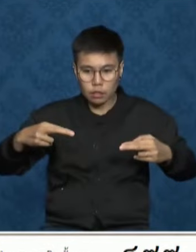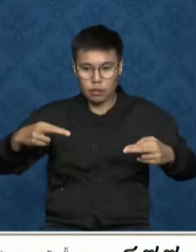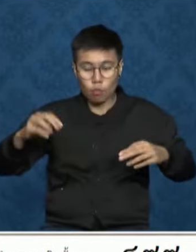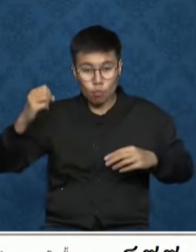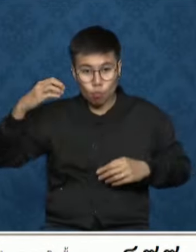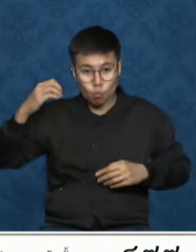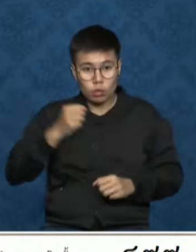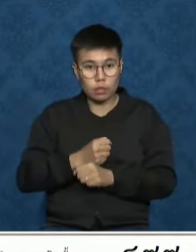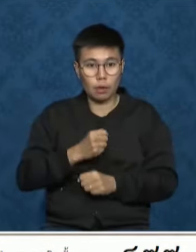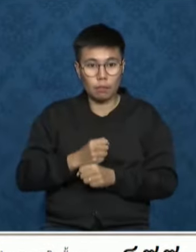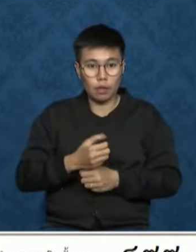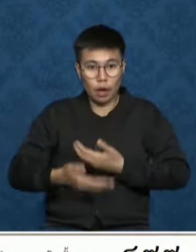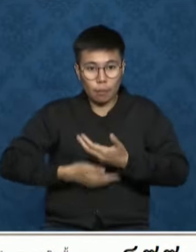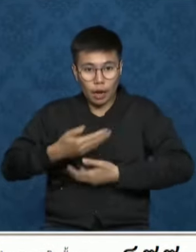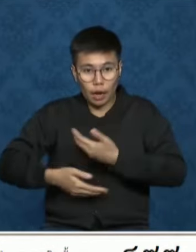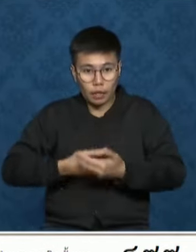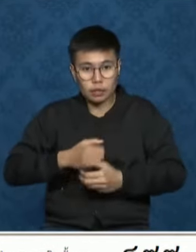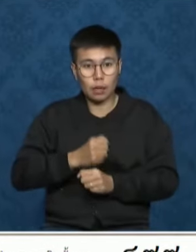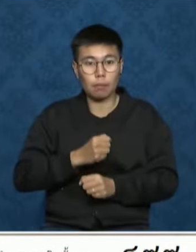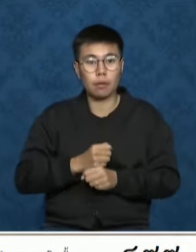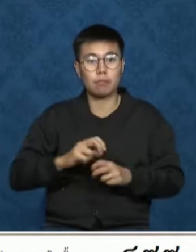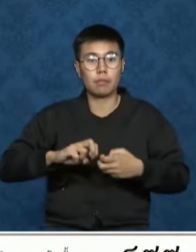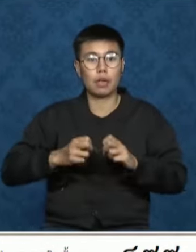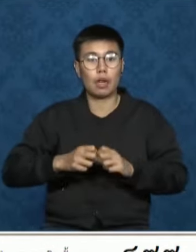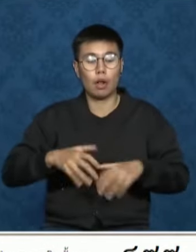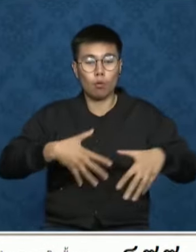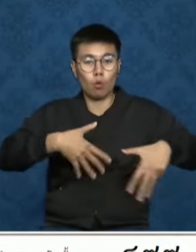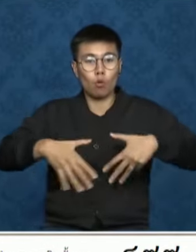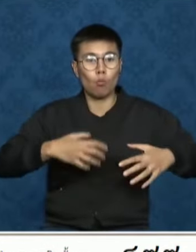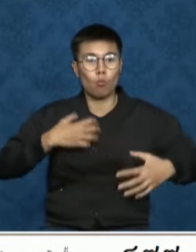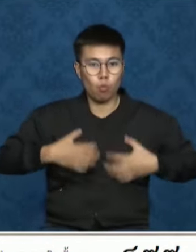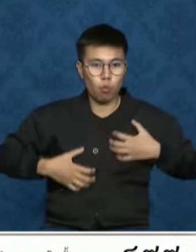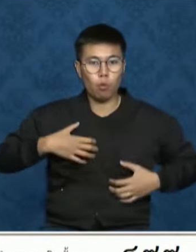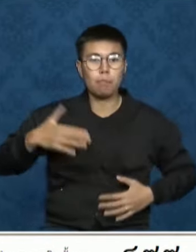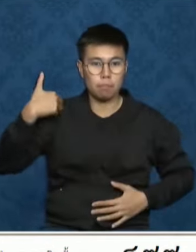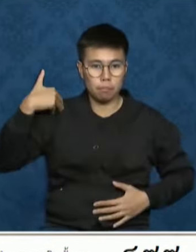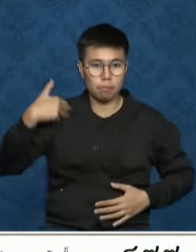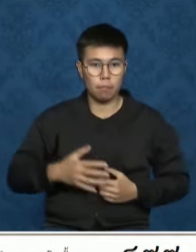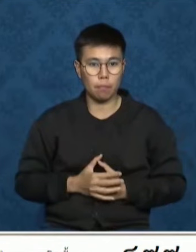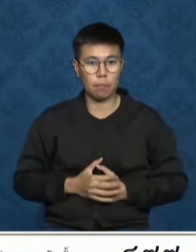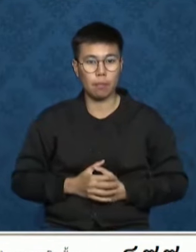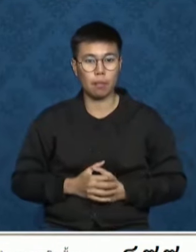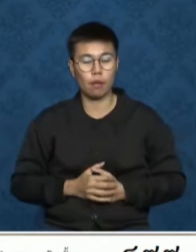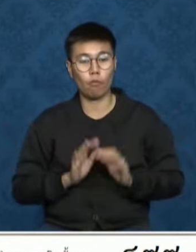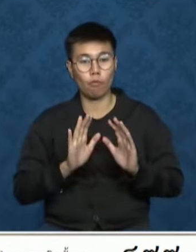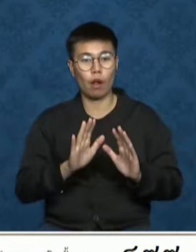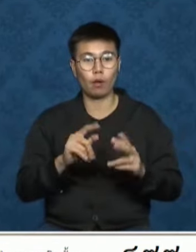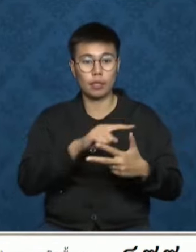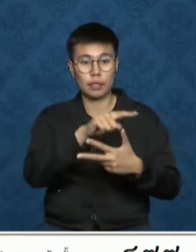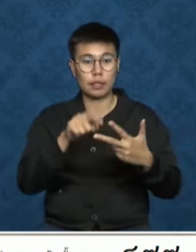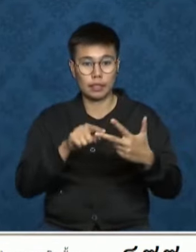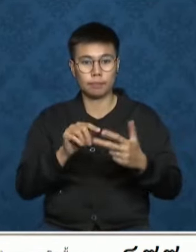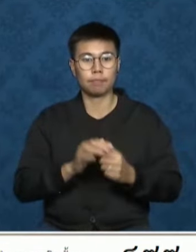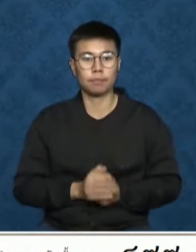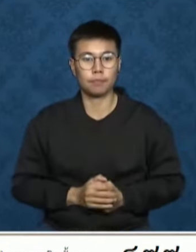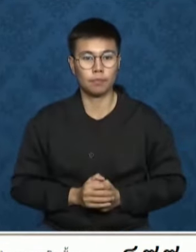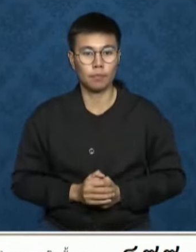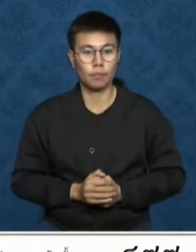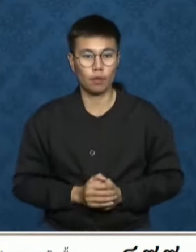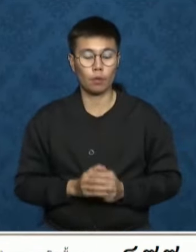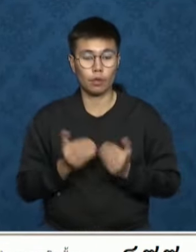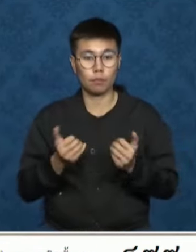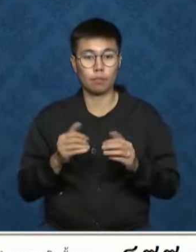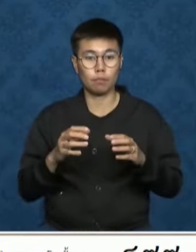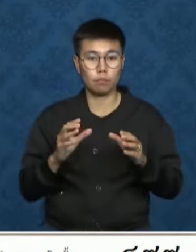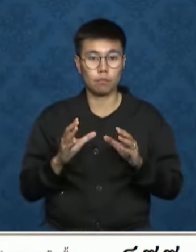jetunnก็เลยฝากไ้สามประเด่นที่นี้ฬัมicient Elevenพอมาเข้าที่ประชุ VIP